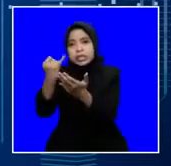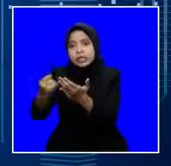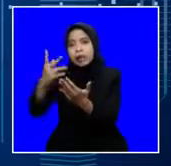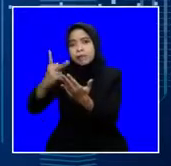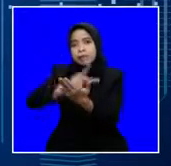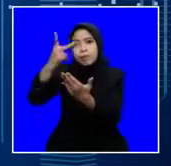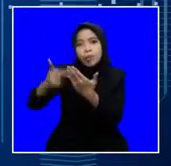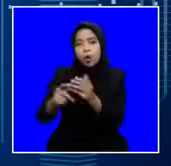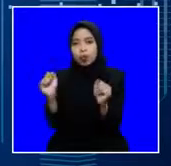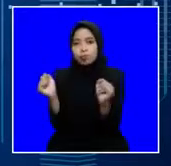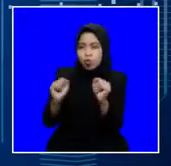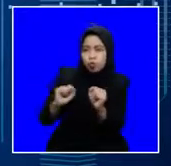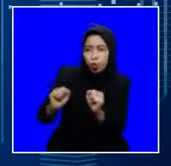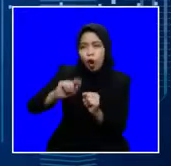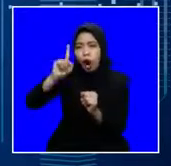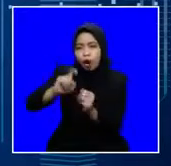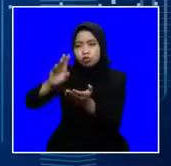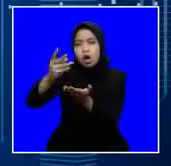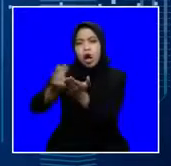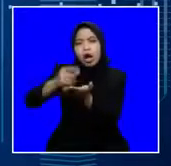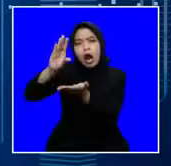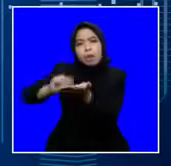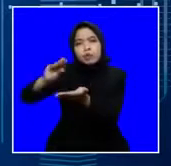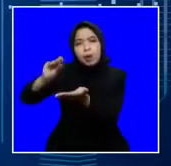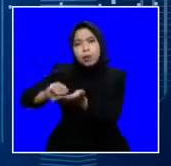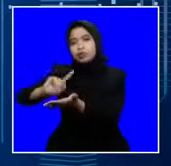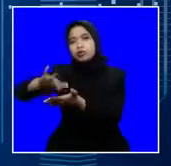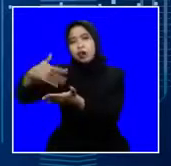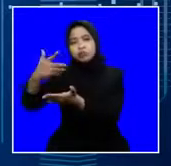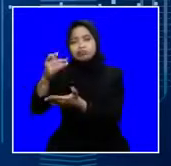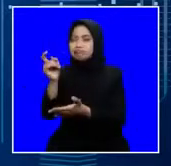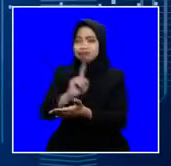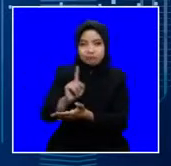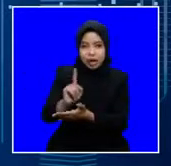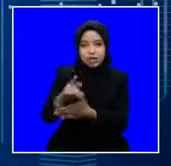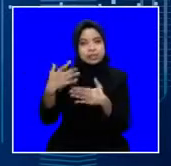yang tidak terburu-buru harus dihabiskan pada satu tahun anggaran.